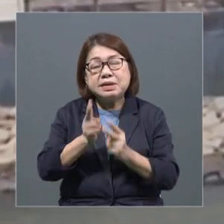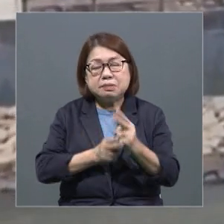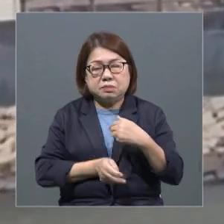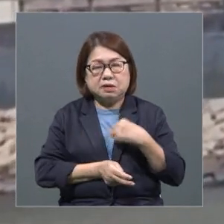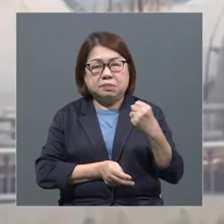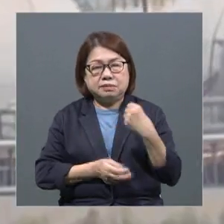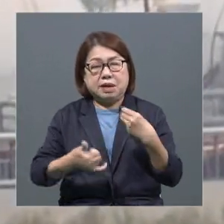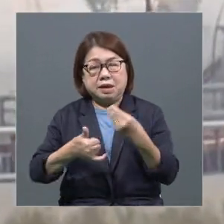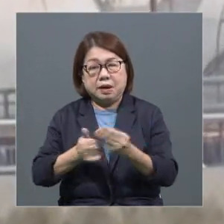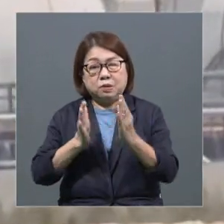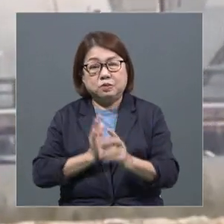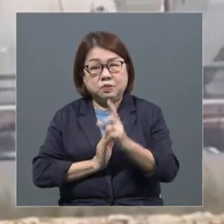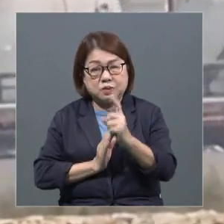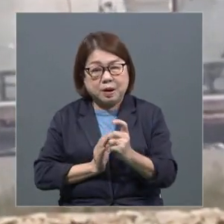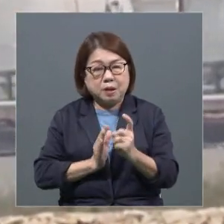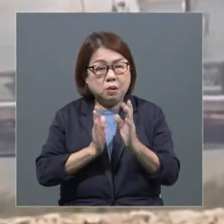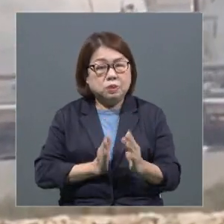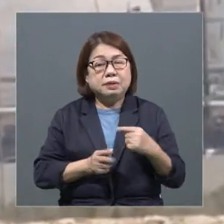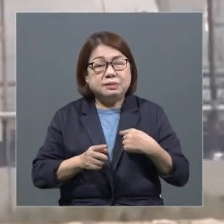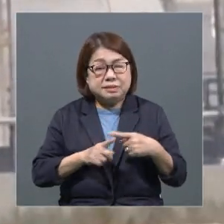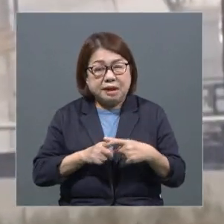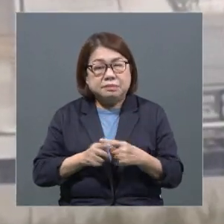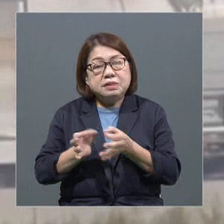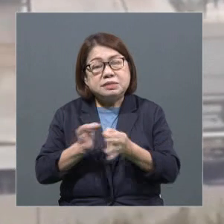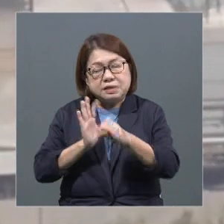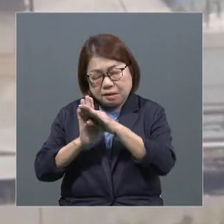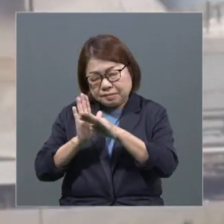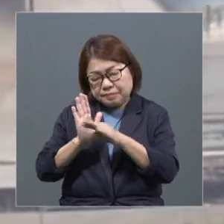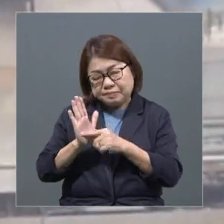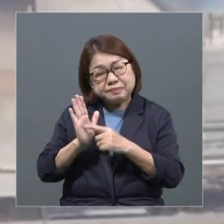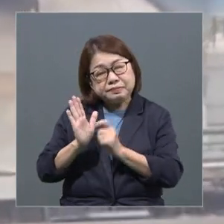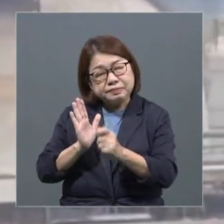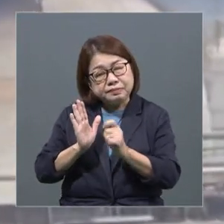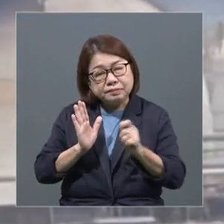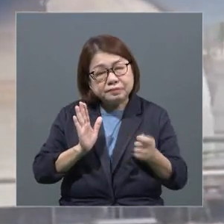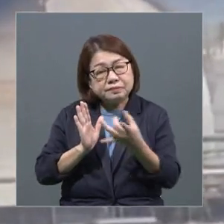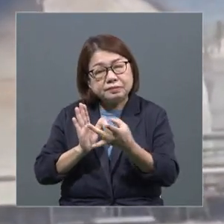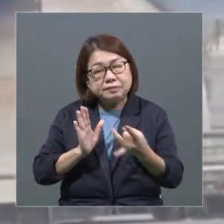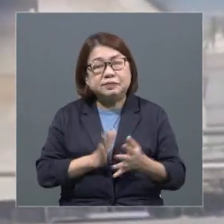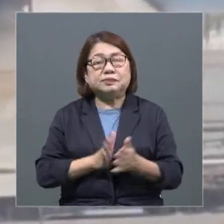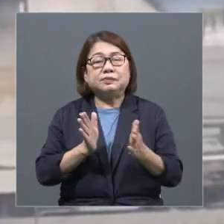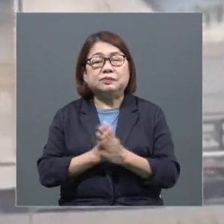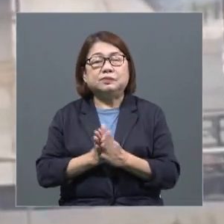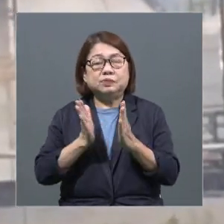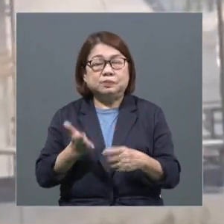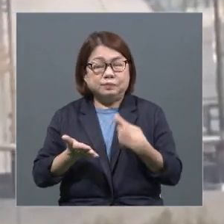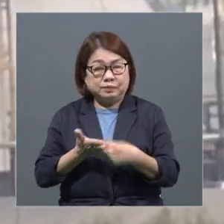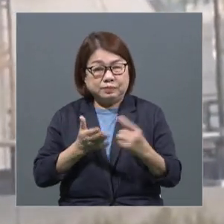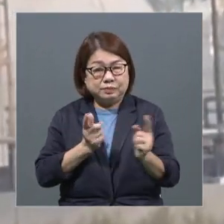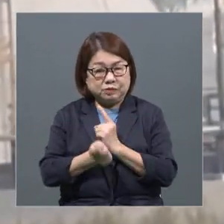ผู้เสียชีวิตและผู้บาดเจ็บพร้อมชี้แจงสิทธิประโยชน์กองทุนเงินทดแทนและดูแลผู้ประกันตนอย่างเต็ม